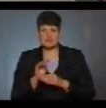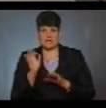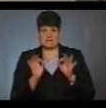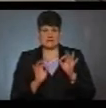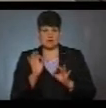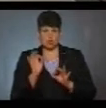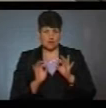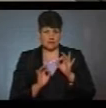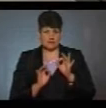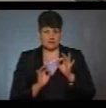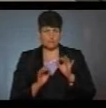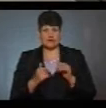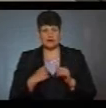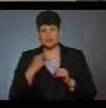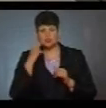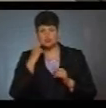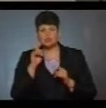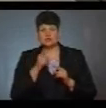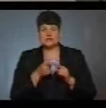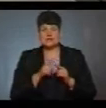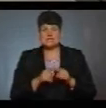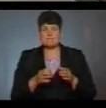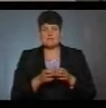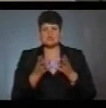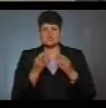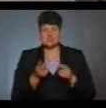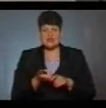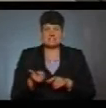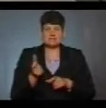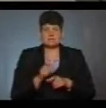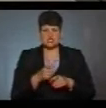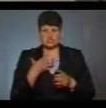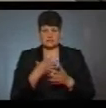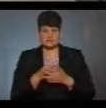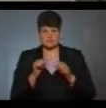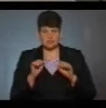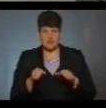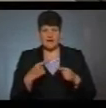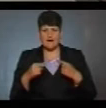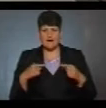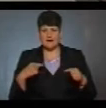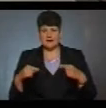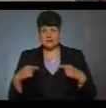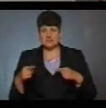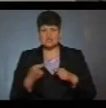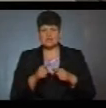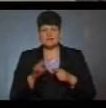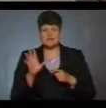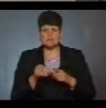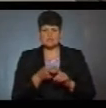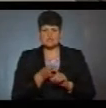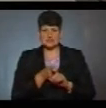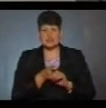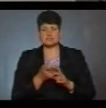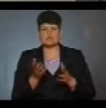думаю, що ця партія, вона ще збільшить свій потенціал, от, а інші, звичайно, все буде залежати від певних